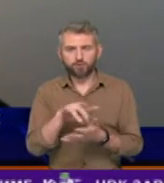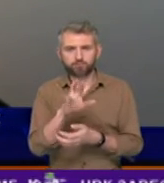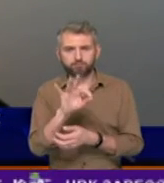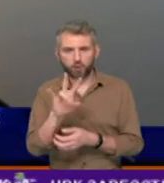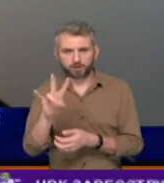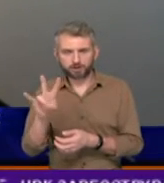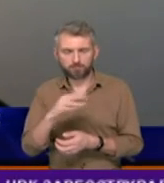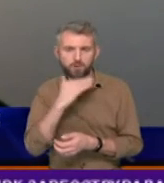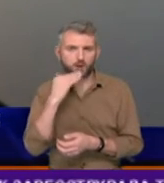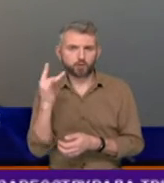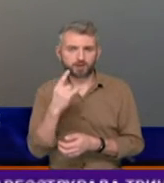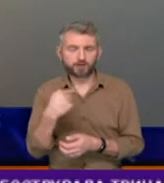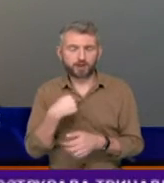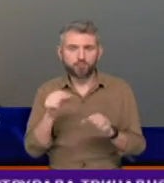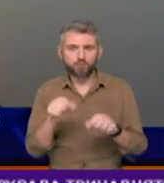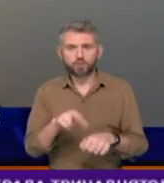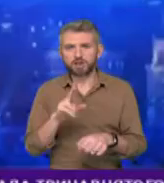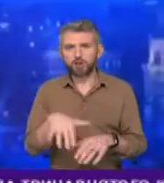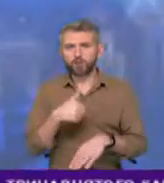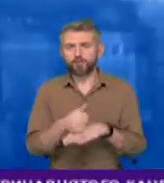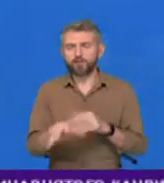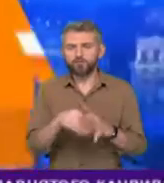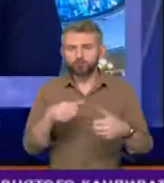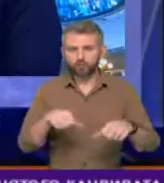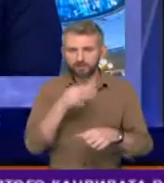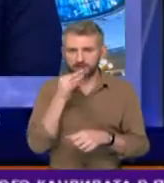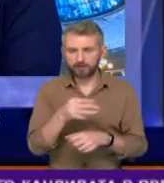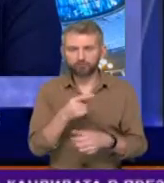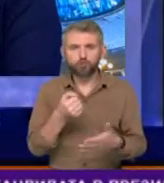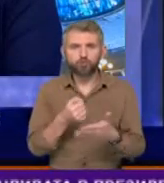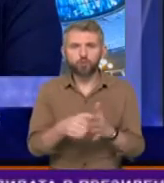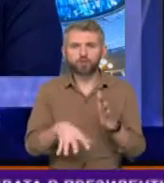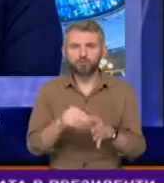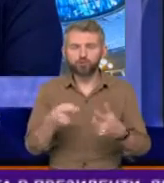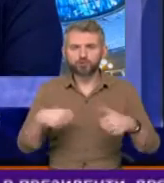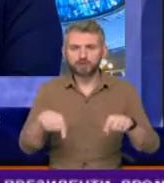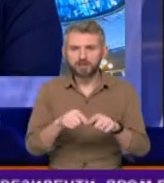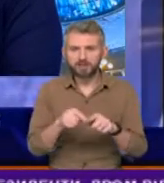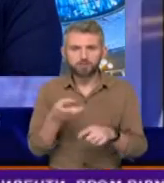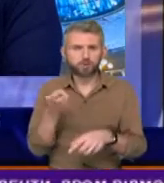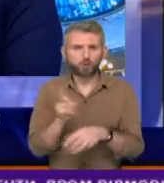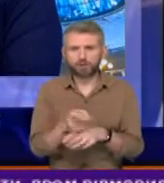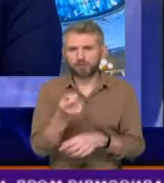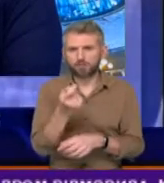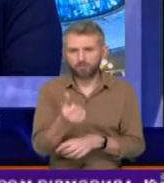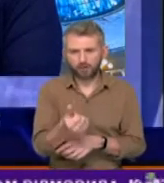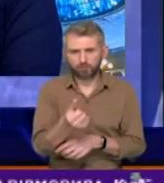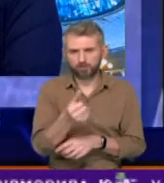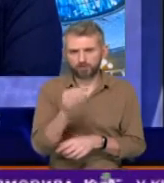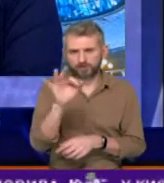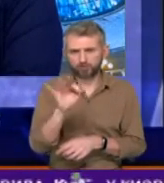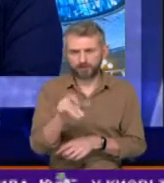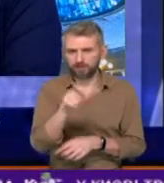багато разів, і я можу як голова виборчої комісії сказати, що до виборчої дільниці доходить небагато, невеликий